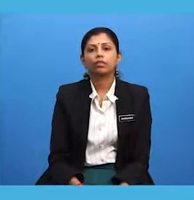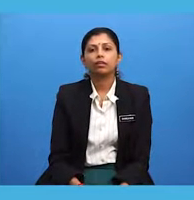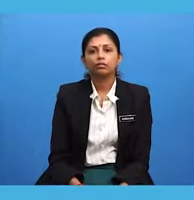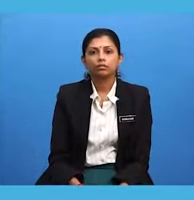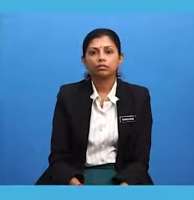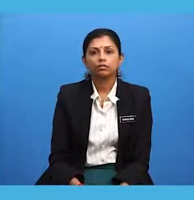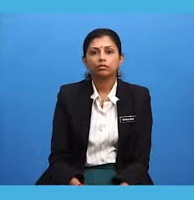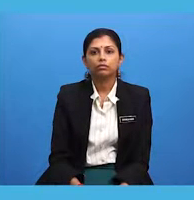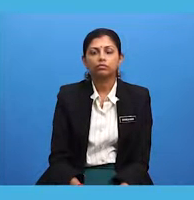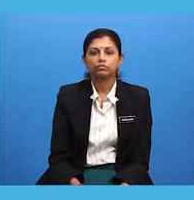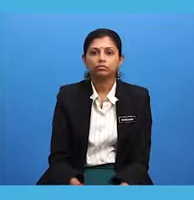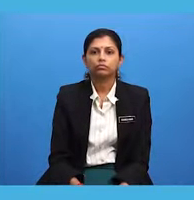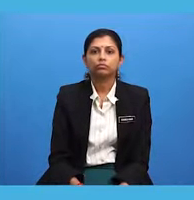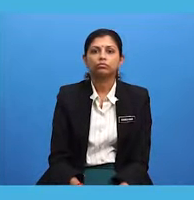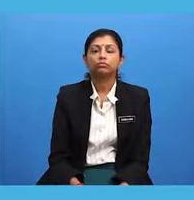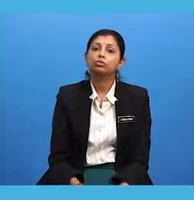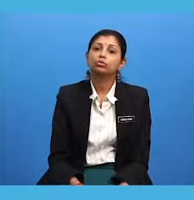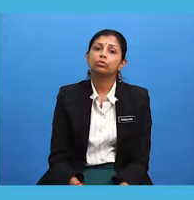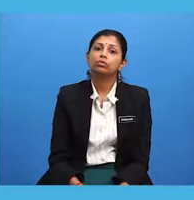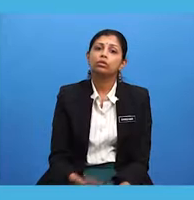estrogen ini akan menyebabkan